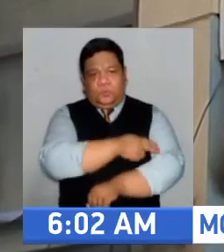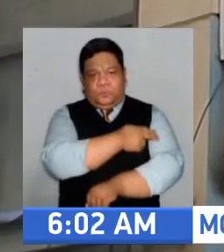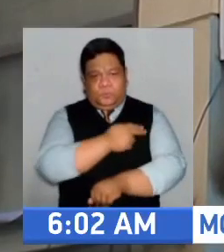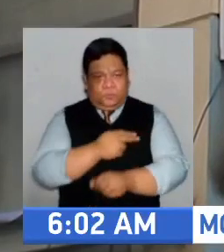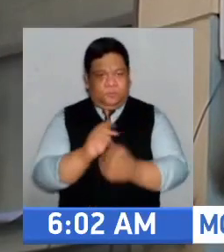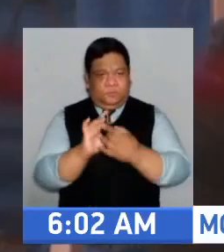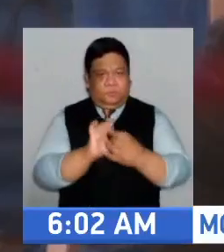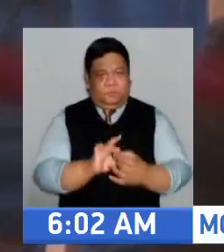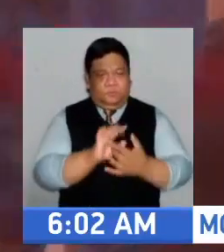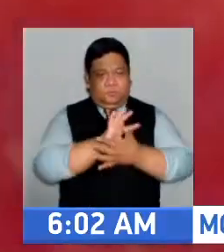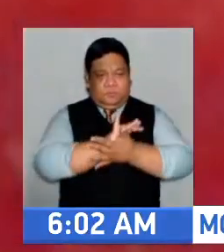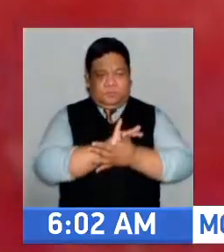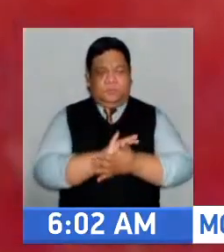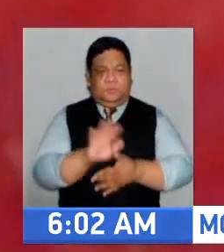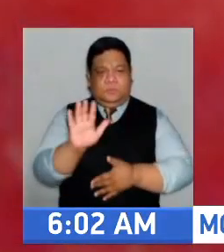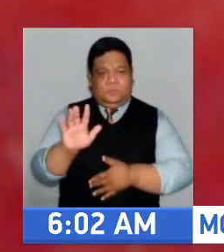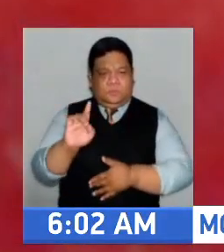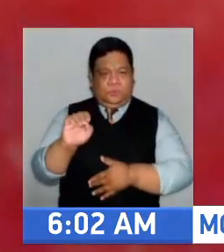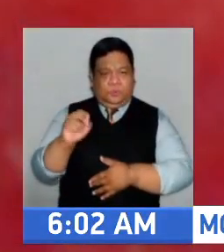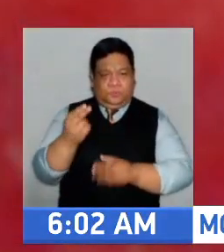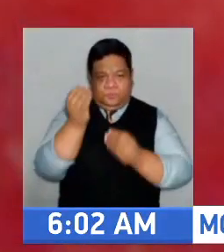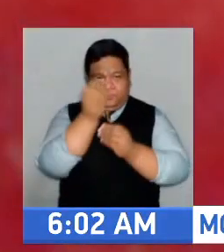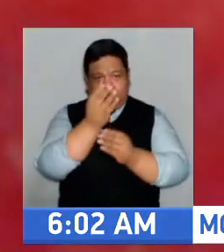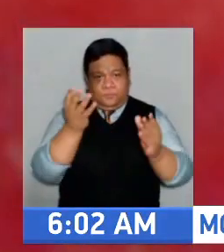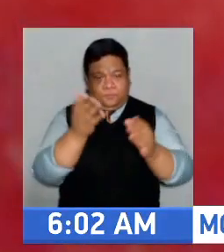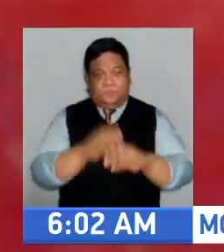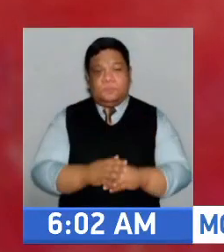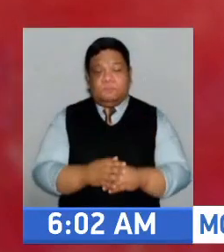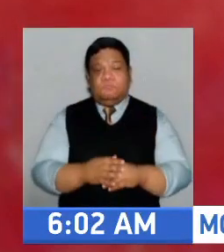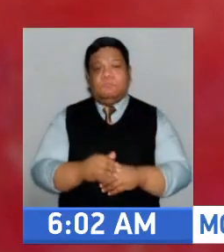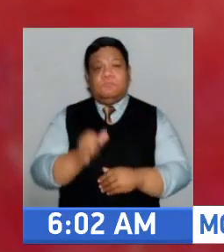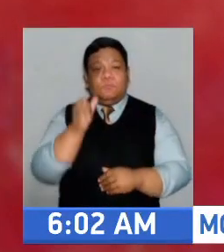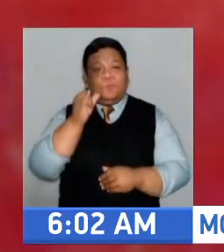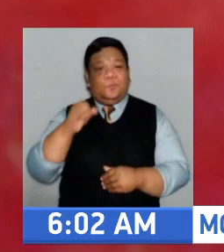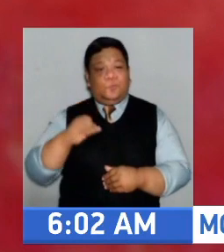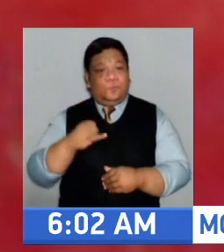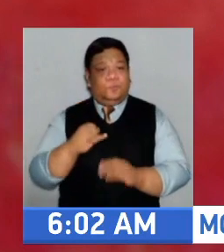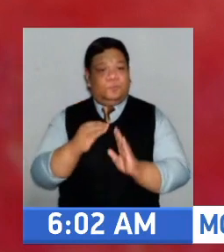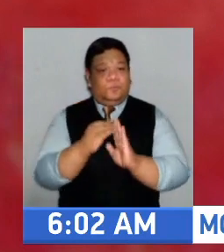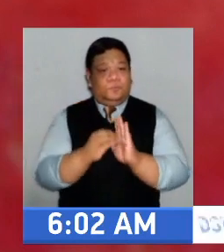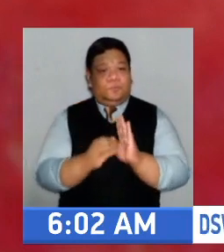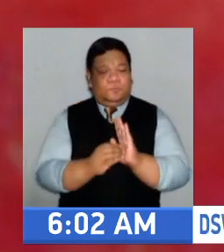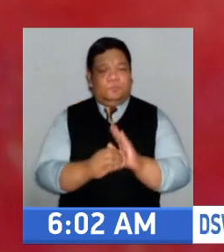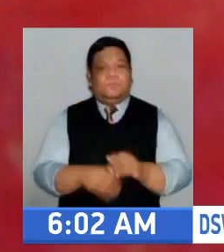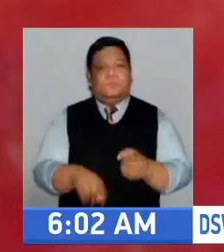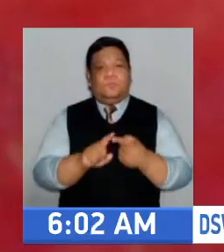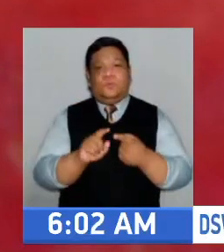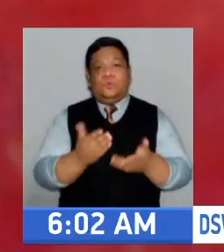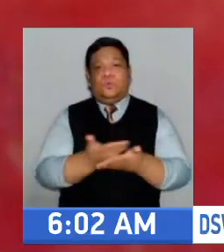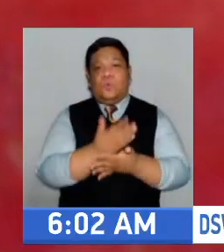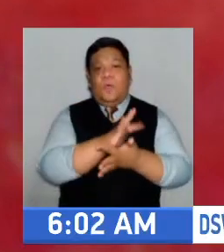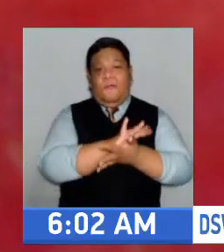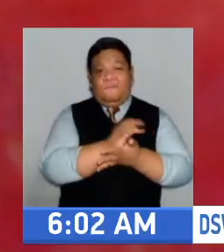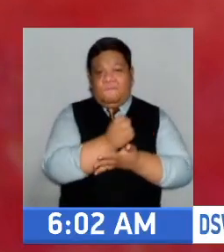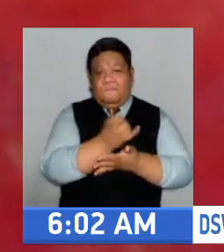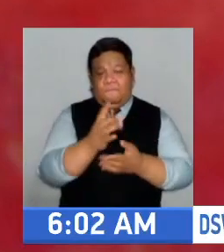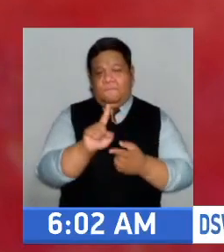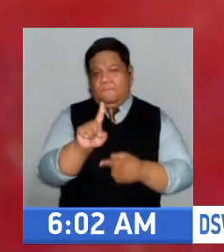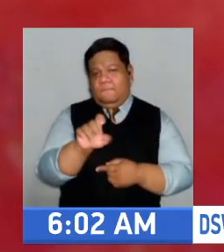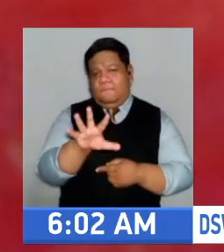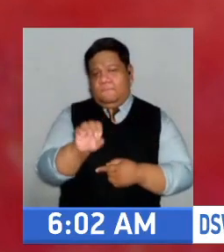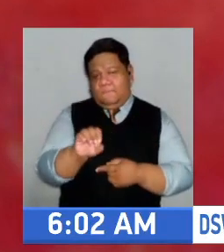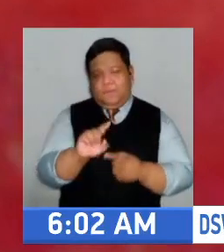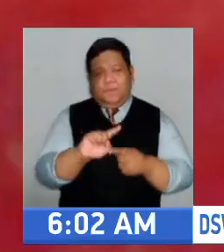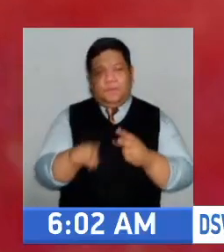of Health. Batay sa datos ng DOH, kahapon, 150 ang naitalang new COVID cases. 9,269